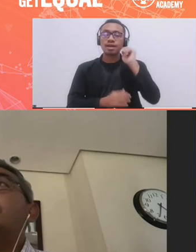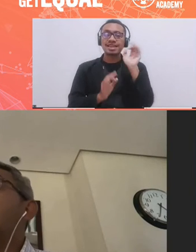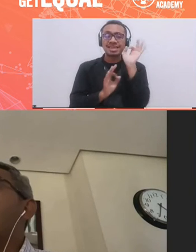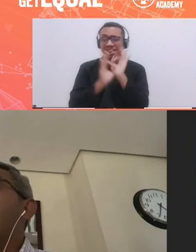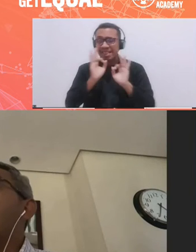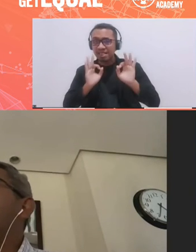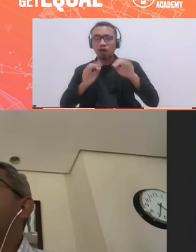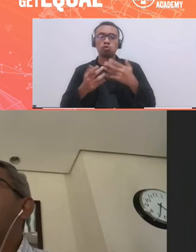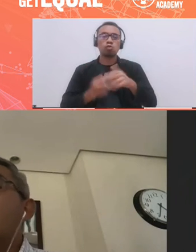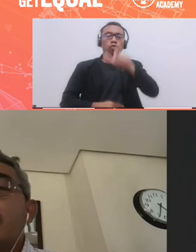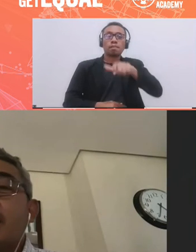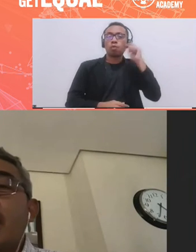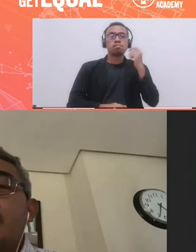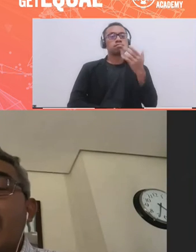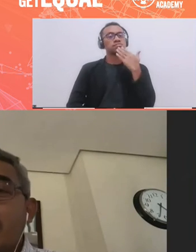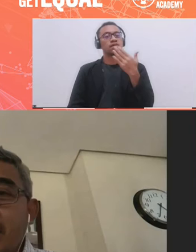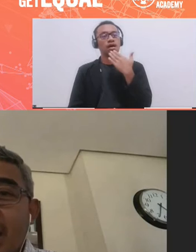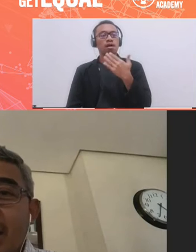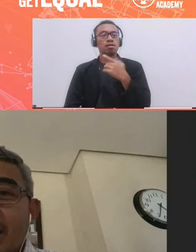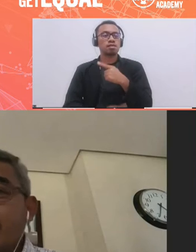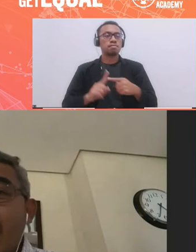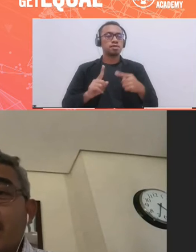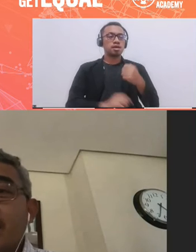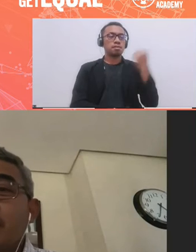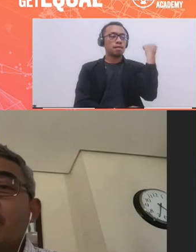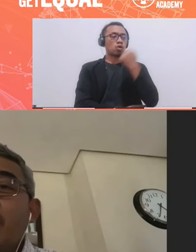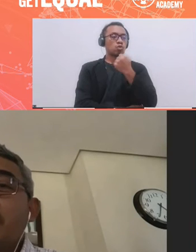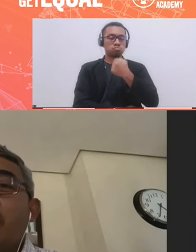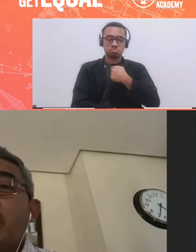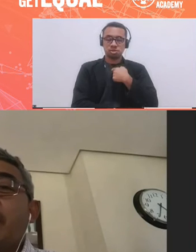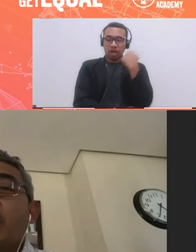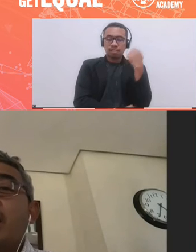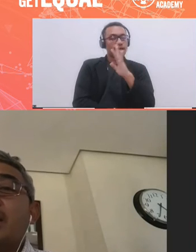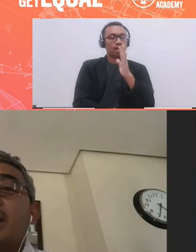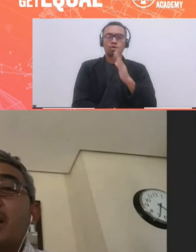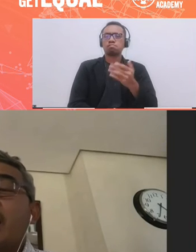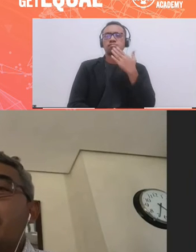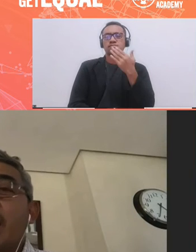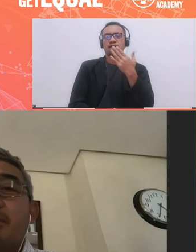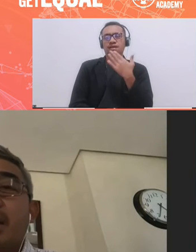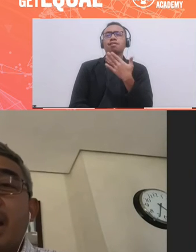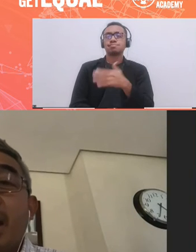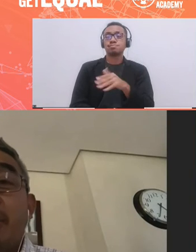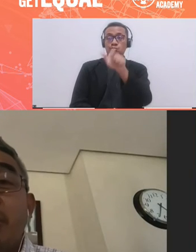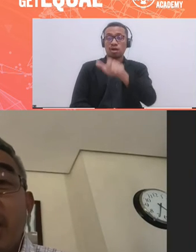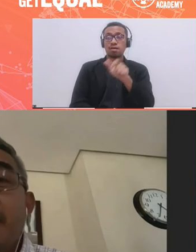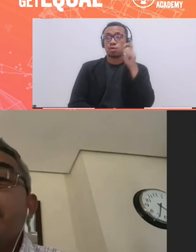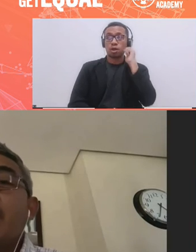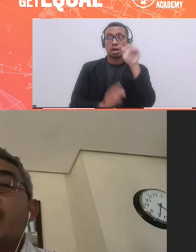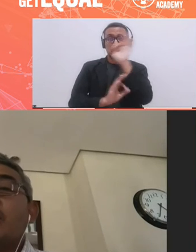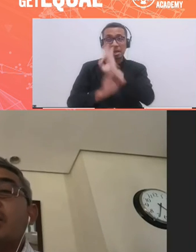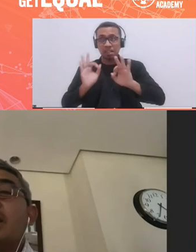si pelakunya nggak jahat sih ya nggak jahat gitu. Mau perempuannya ternyata baik-baik kayak kamu